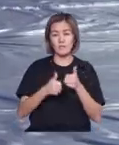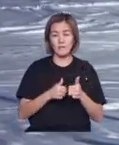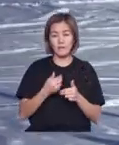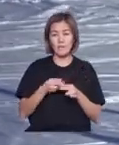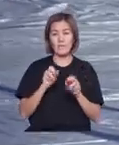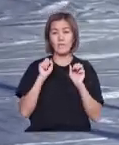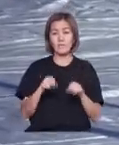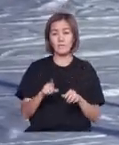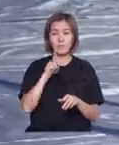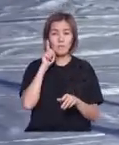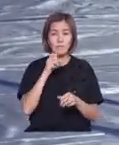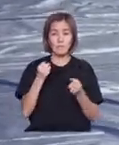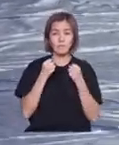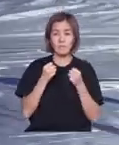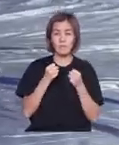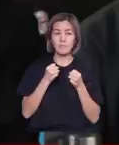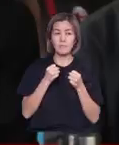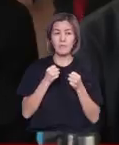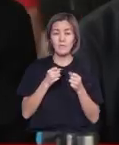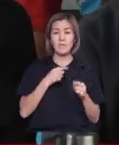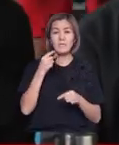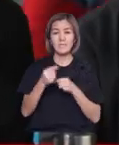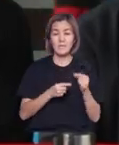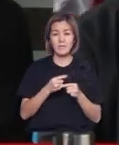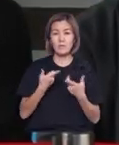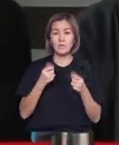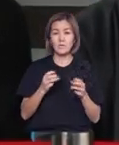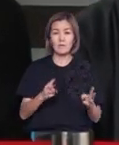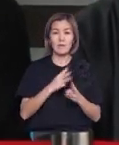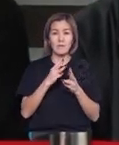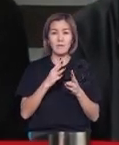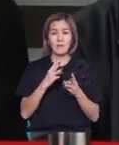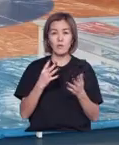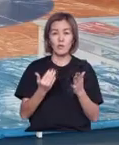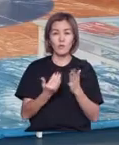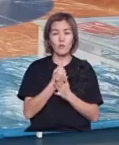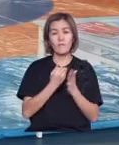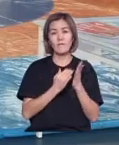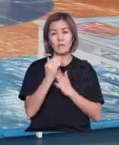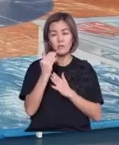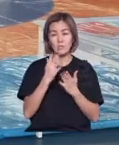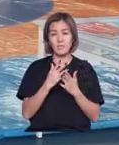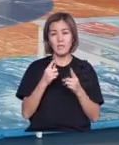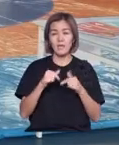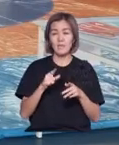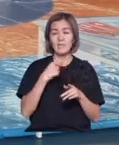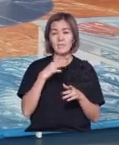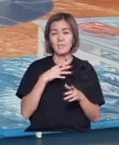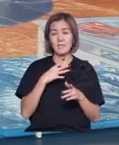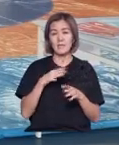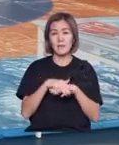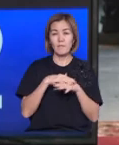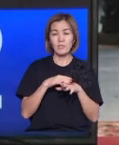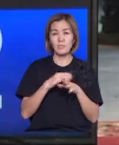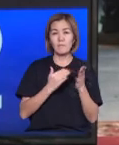Это возможность молодым спортсменам прикоснуться к наследию, что вдохновит их на покорение новых вершин. Организаторы заверяют, что масштабы